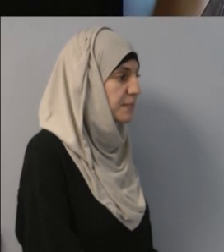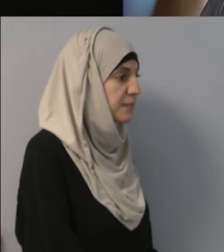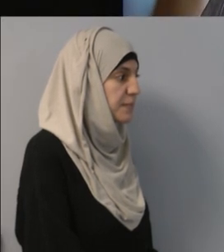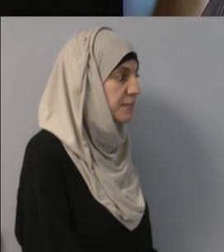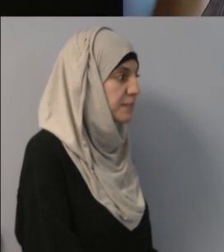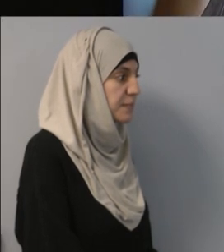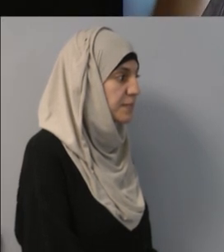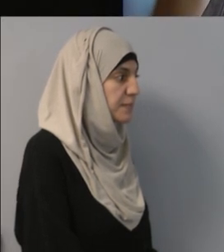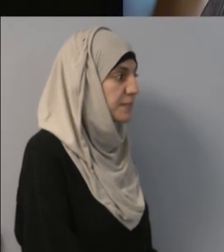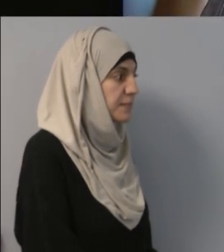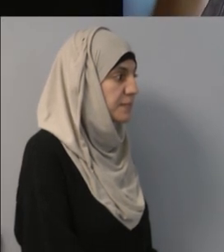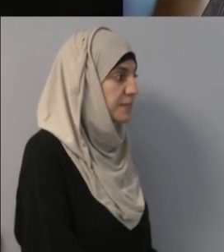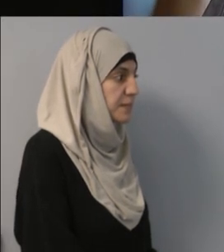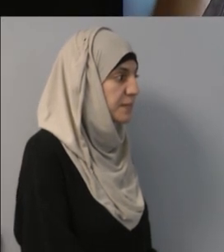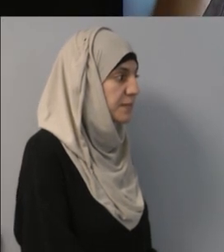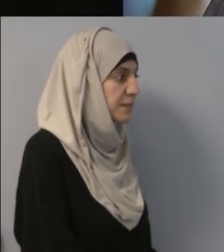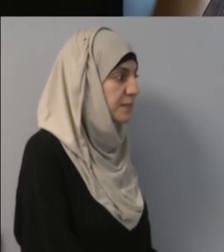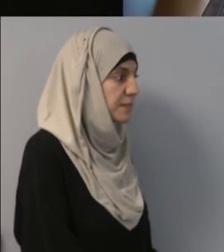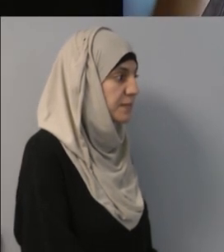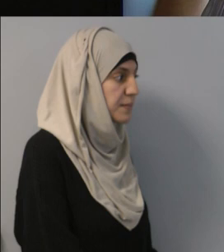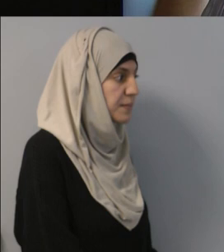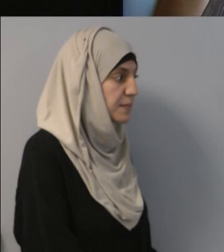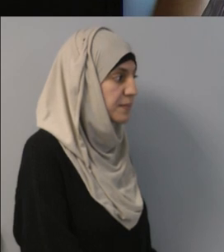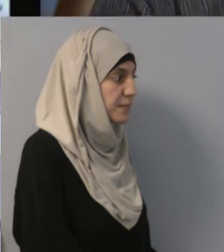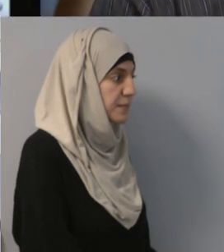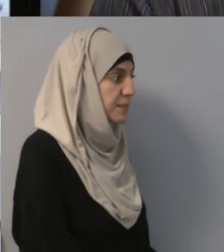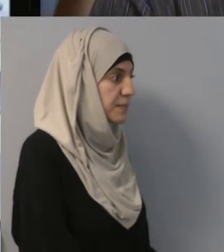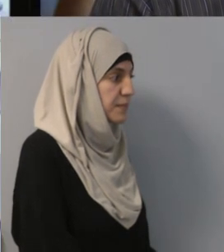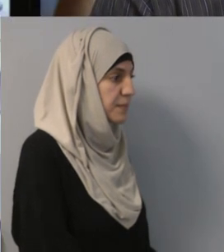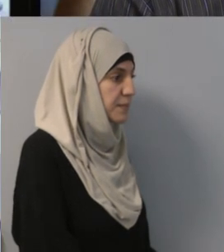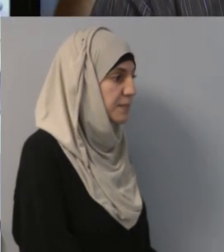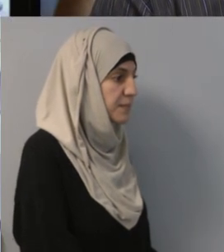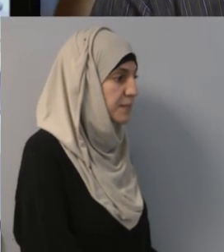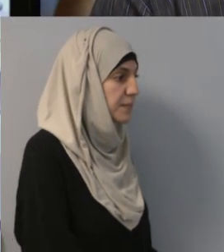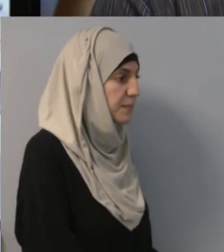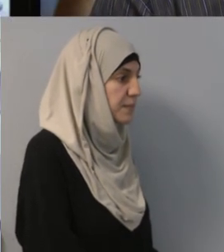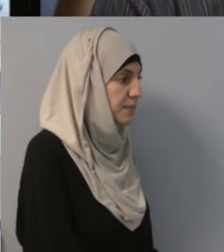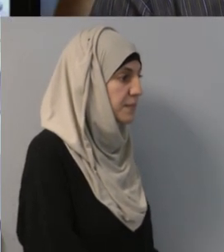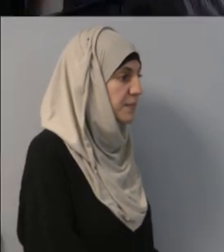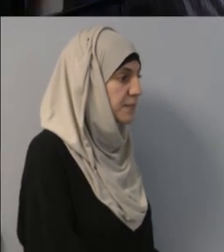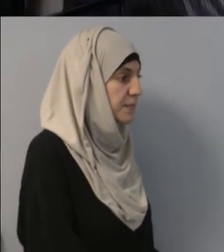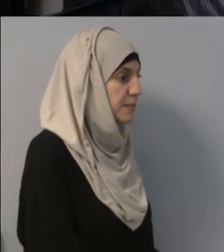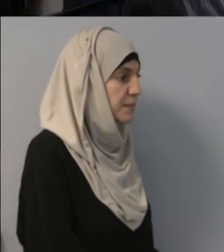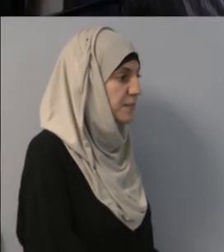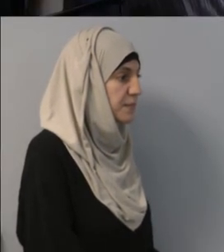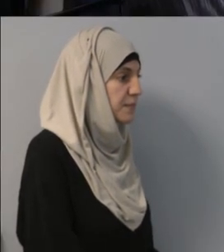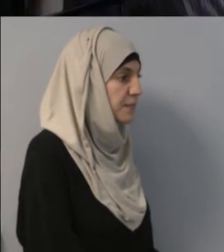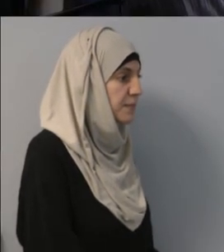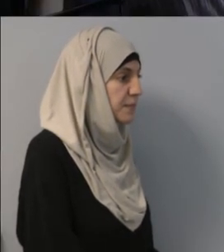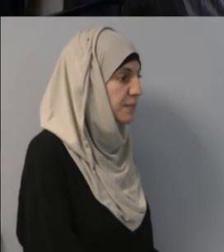c'est-à-dire on cherche un designer qui est prêt à numériser les supports. Hein, Exactement, c'est bien ça? c'est ça. Alors,